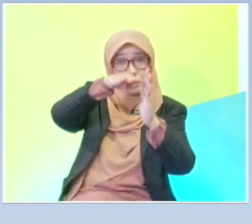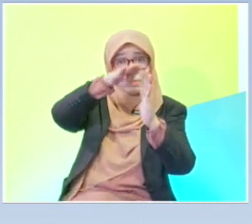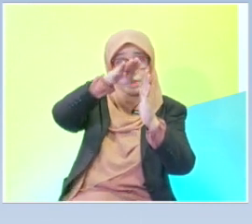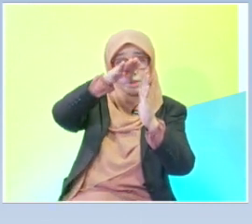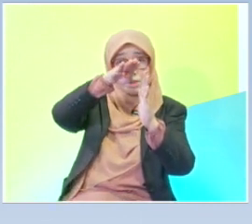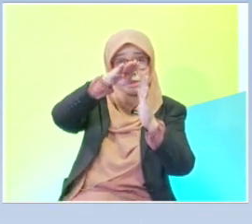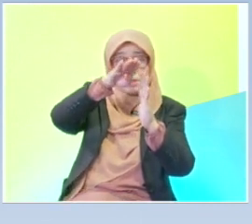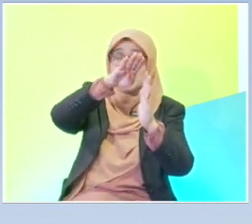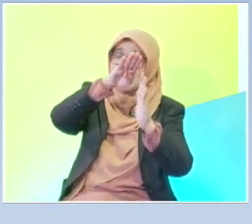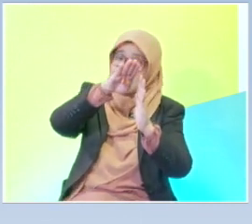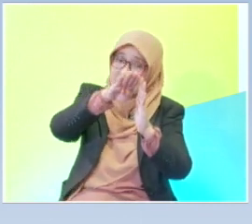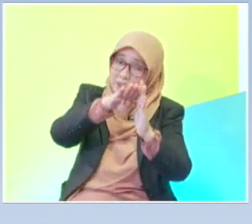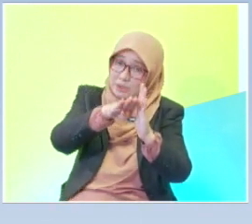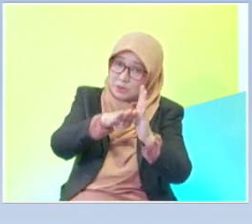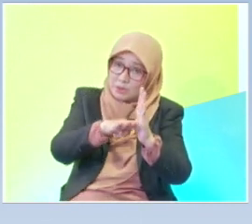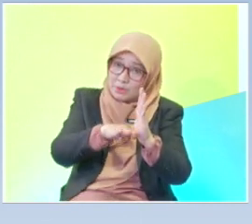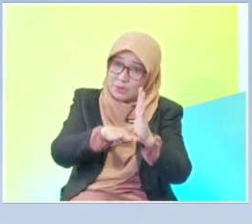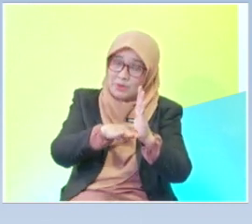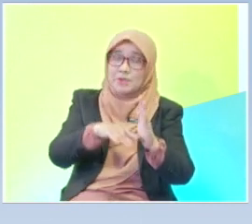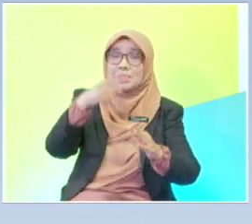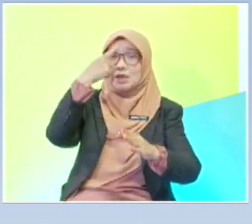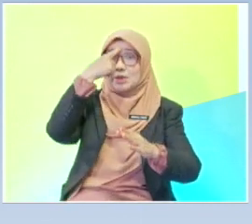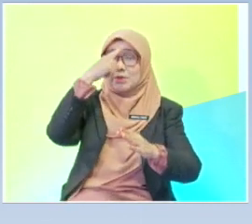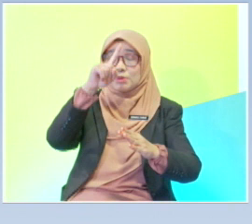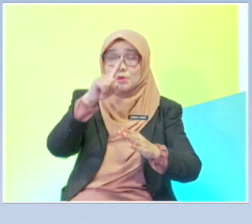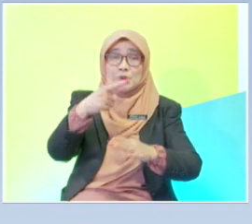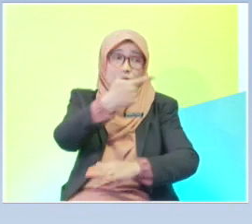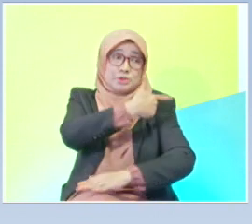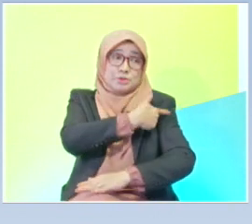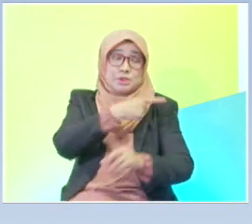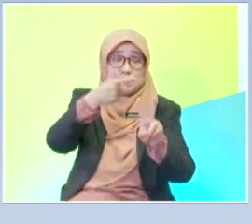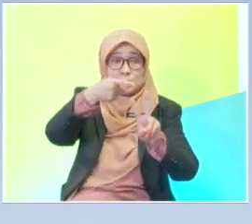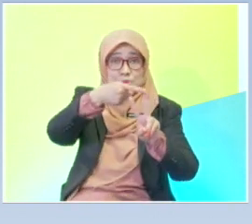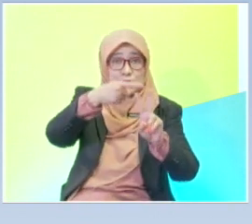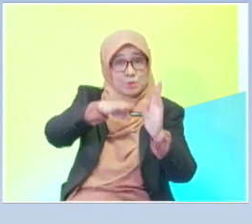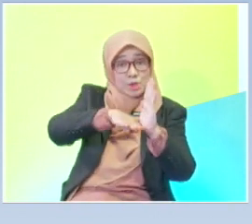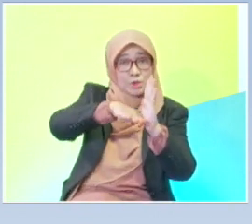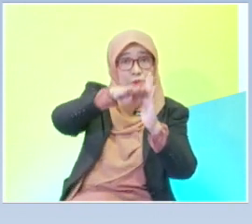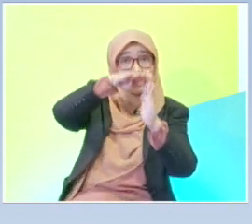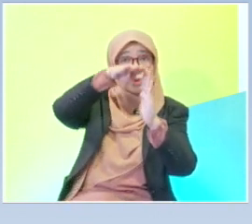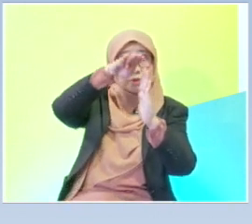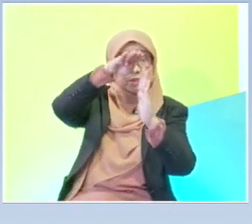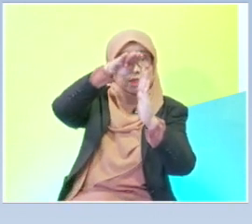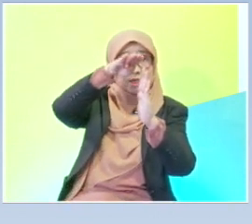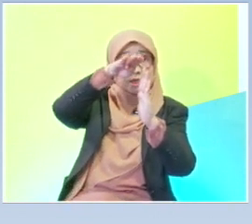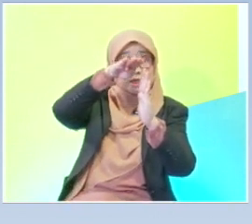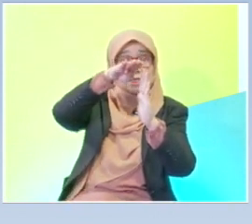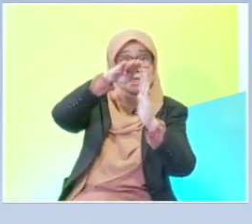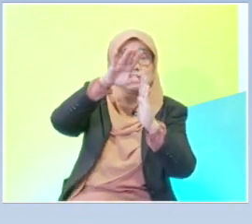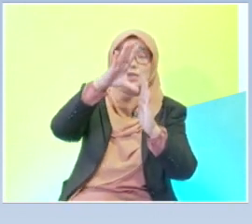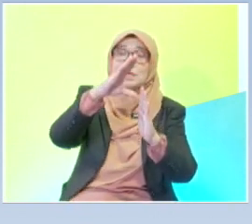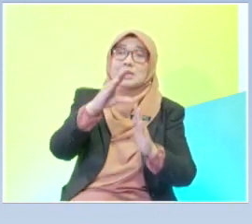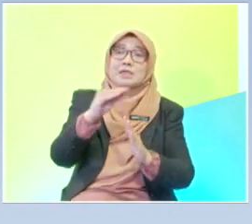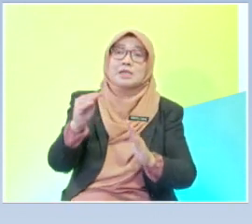dia akan jatuh. Dan untuk suntikan antiserum kali kedua, dia akan terus naik tinggi melebihi aras keimunan dan dia akan habis